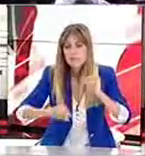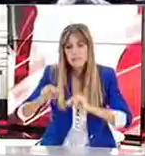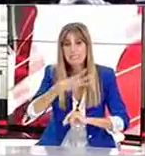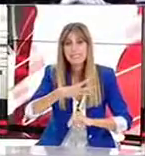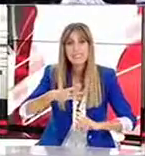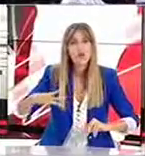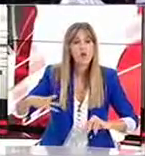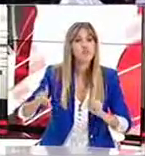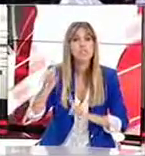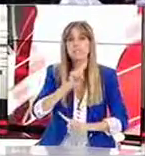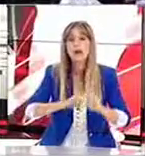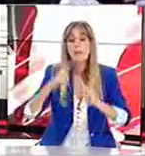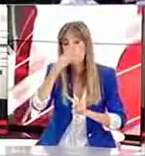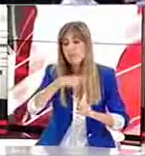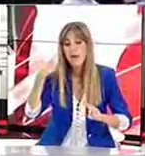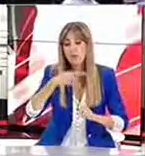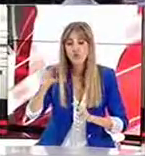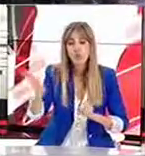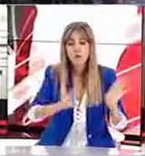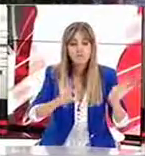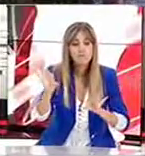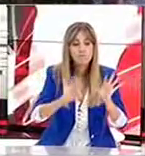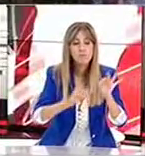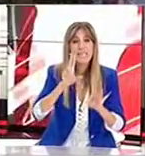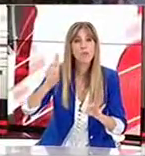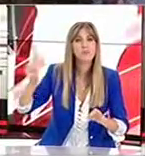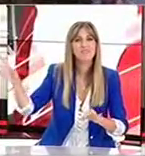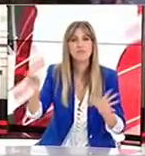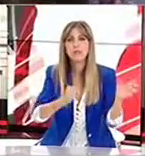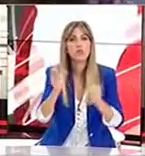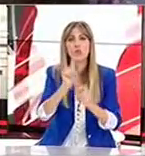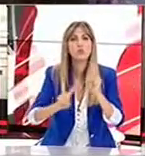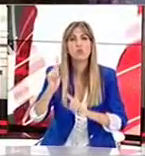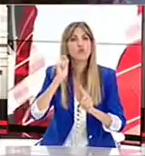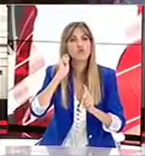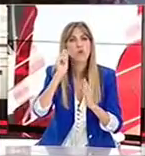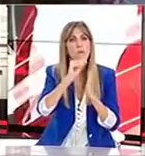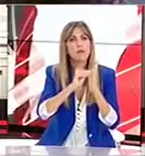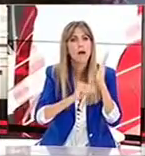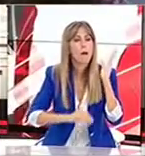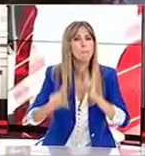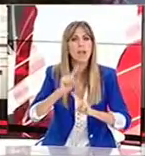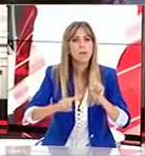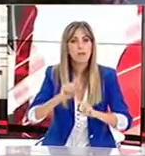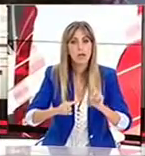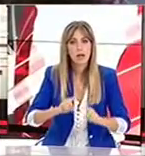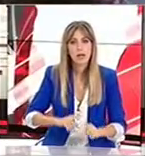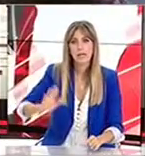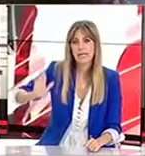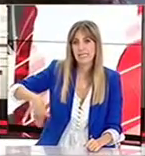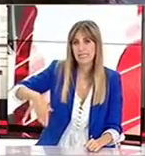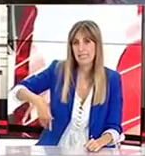να στηρίξει στις εκλογές του Μάη. Στην Κρήτη, το σενάριο εσείς ο ίδιος το τροφοδοτήσατε με τον